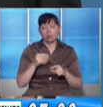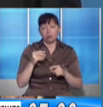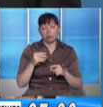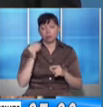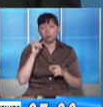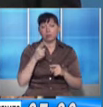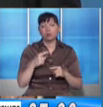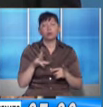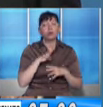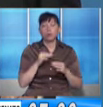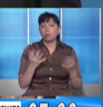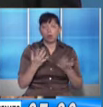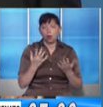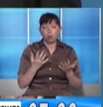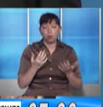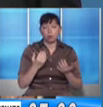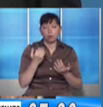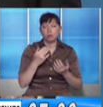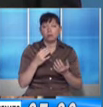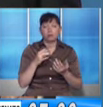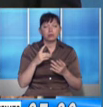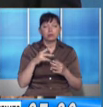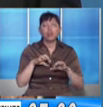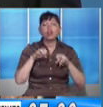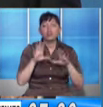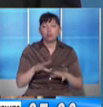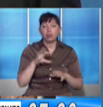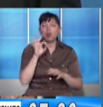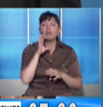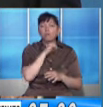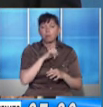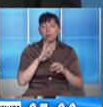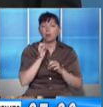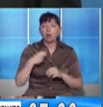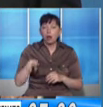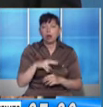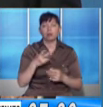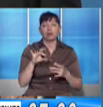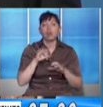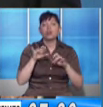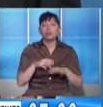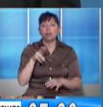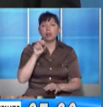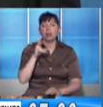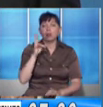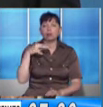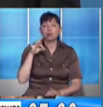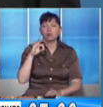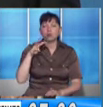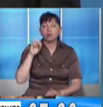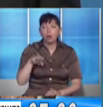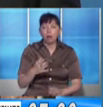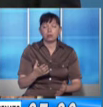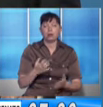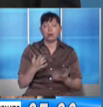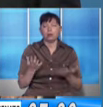vedere că nu a existat niciun progres pe furtul miliardului, nu a existat niciun progres pe dosarul de rezonanță Londromat, aș vrea să știu dacă platforma DAC, cred că